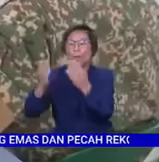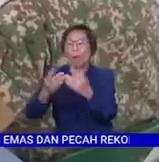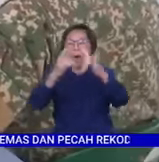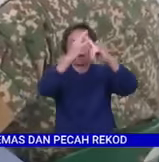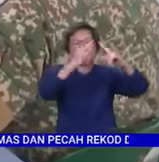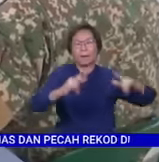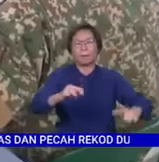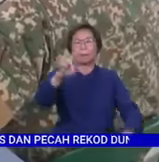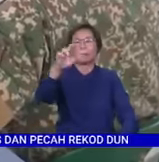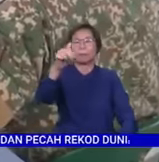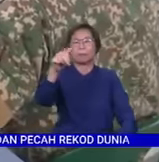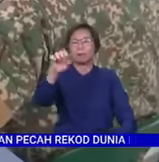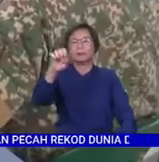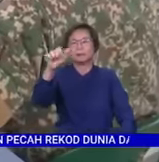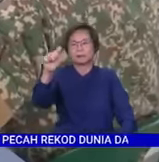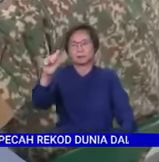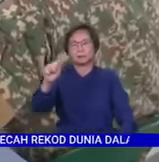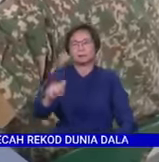dicampur